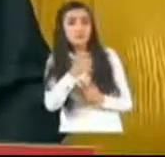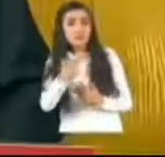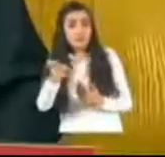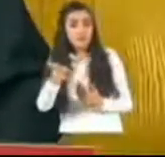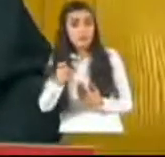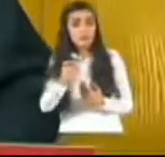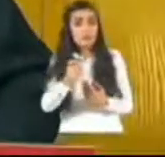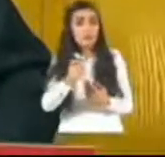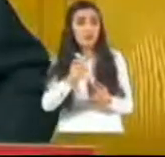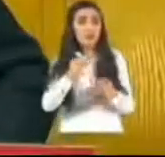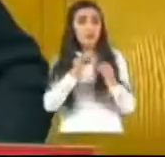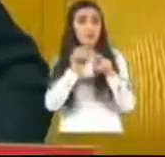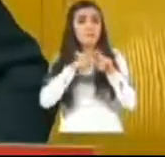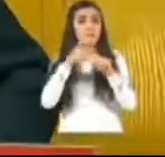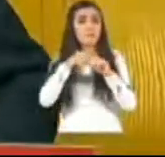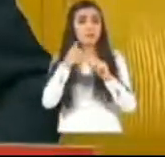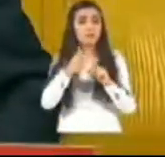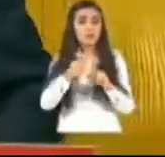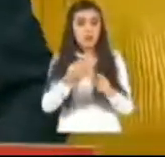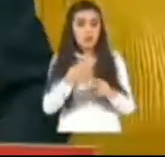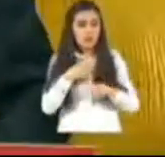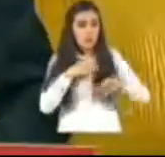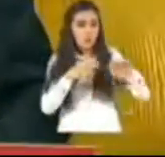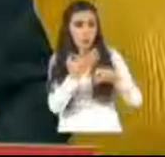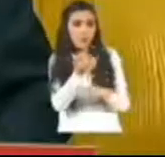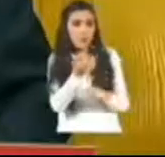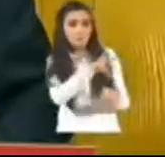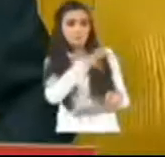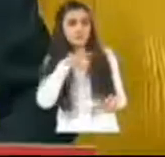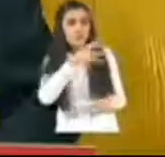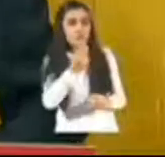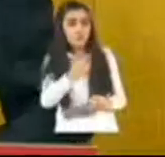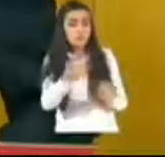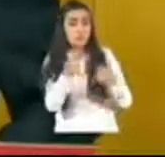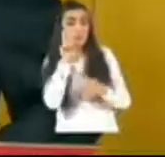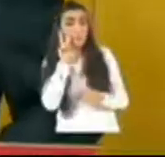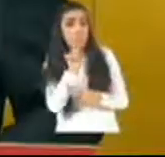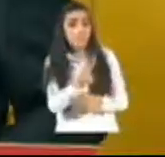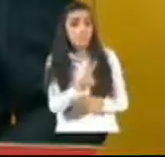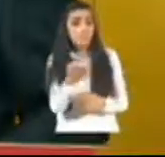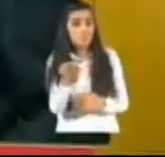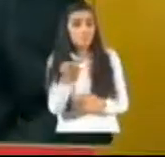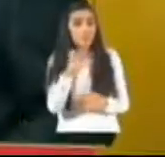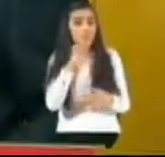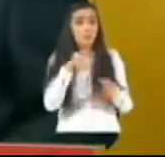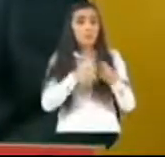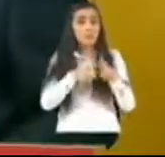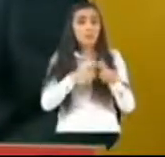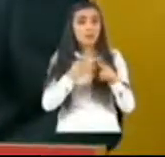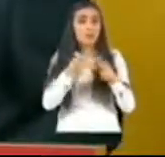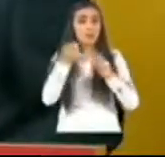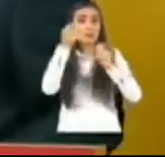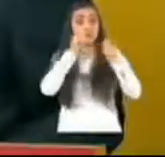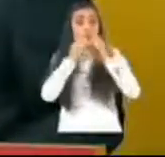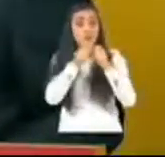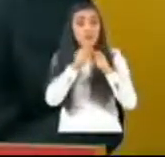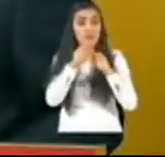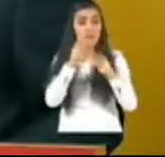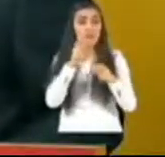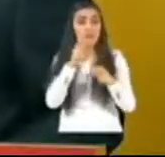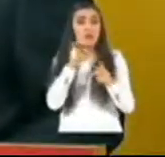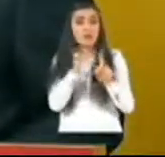silahların Batı kaynaklı olduğu da açıktır. Şu işe bakınız ki PKK'nın kullanım ve